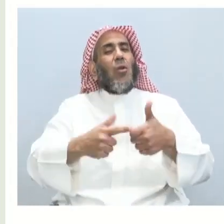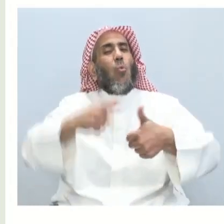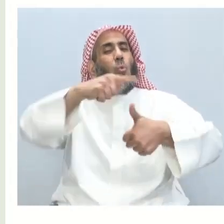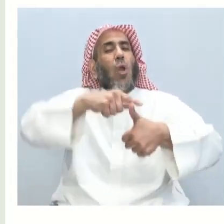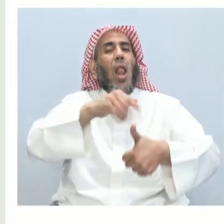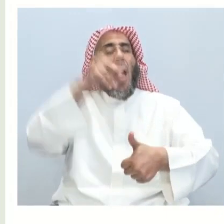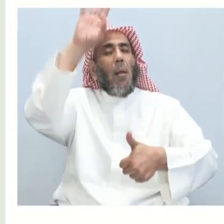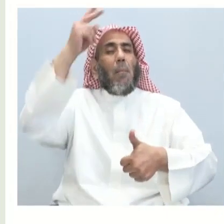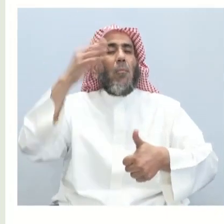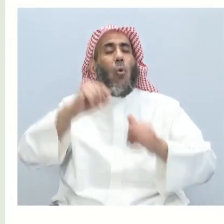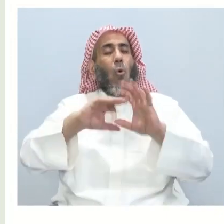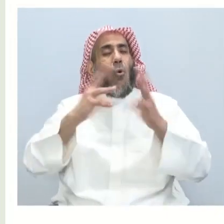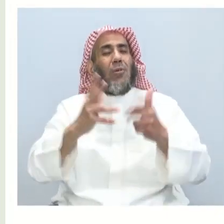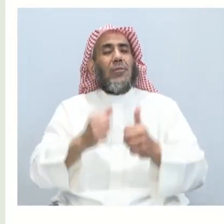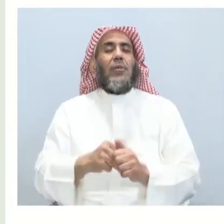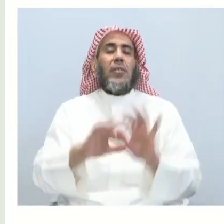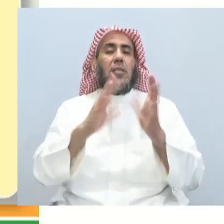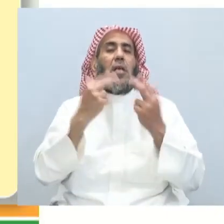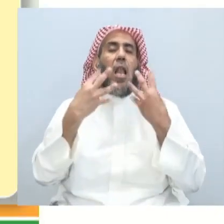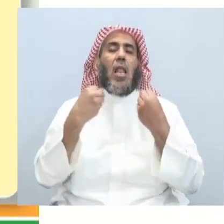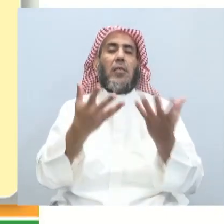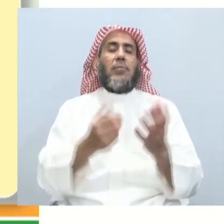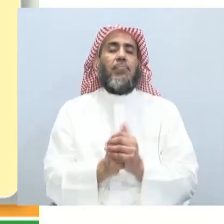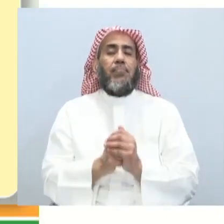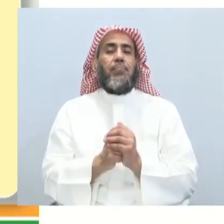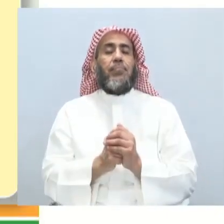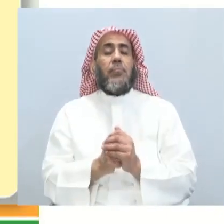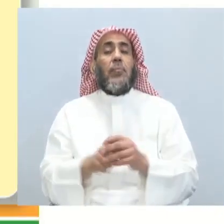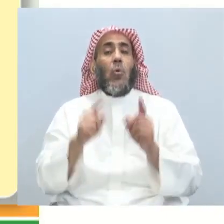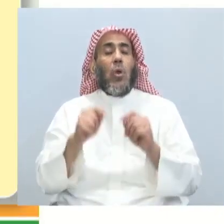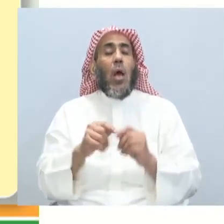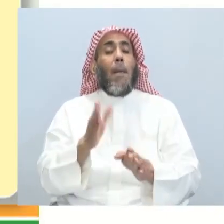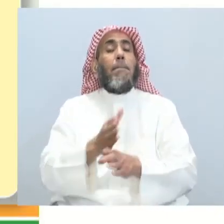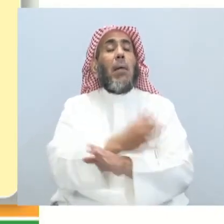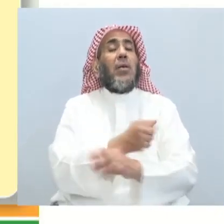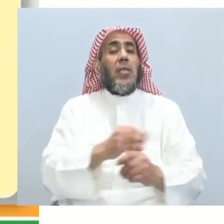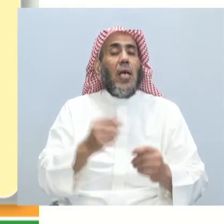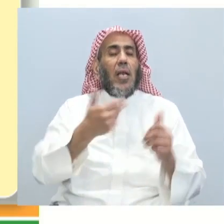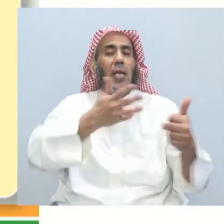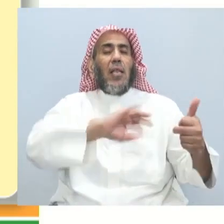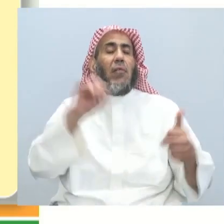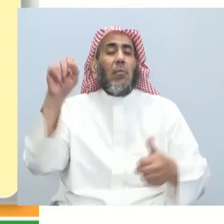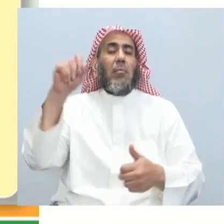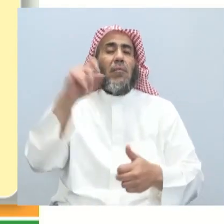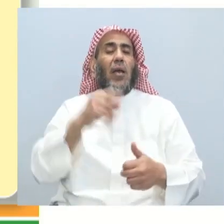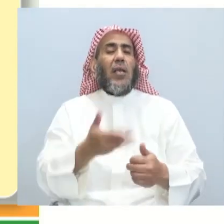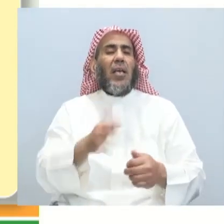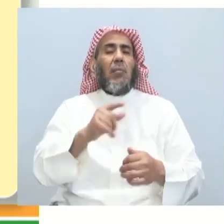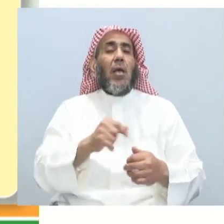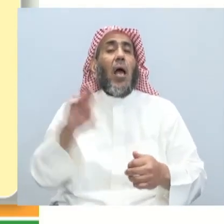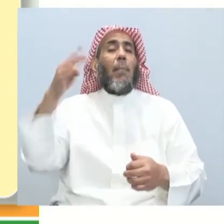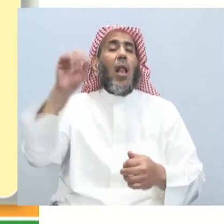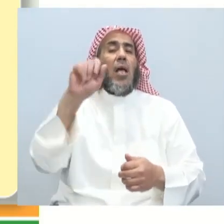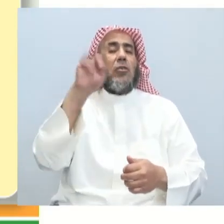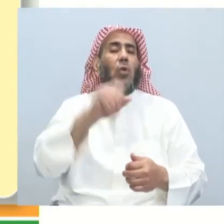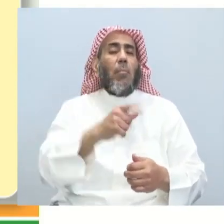في يعني في الصفات الحسنه التي ذكرها هنا ما مجال الرثاء في قصيده محمد فقي التي يرثي بها عبد الله سليمان